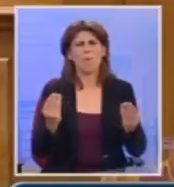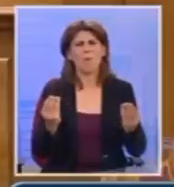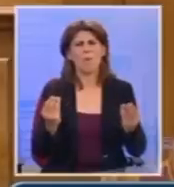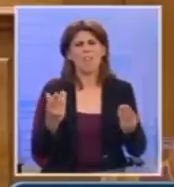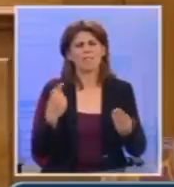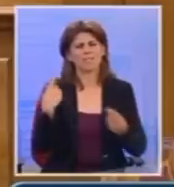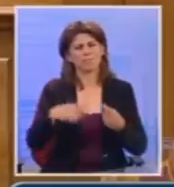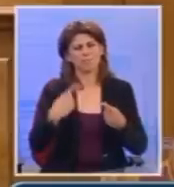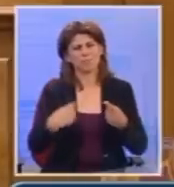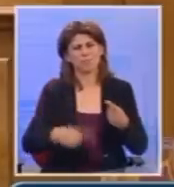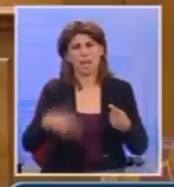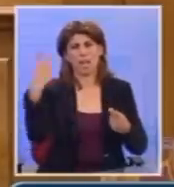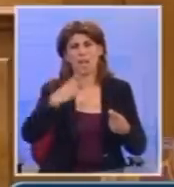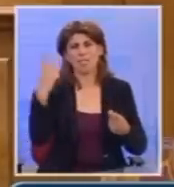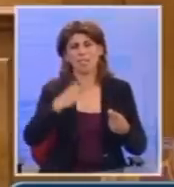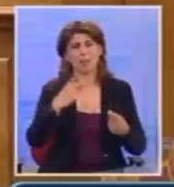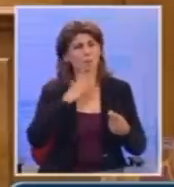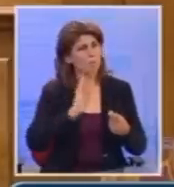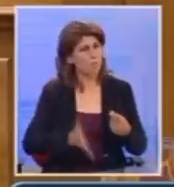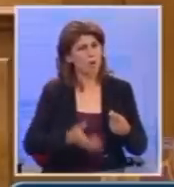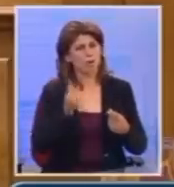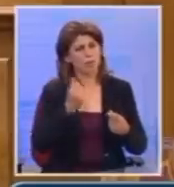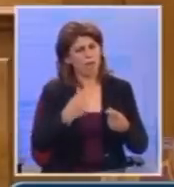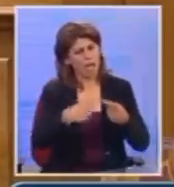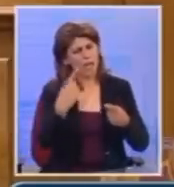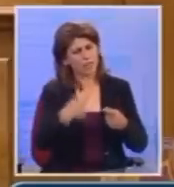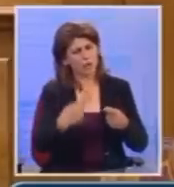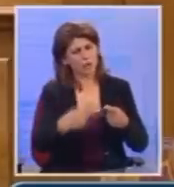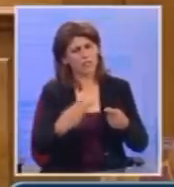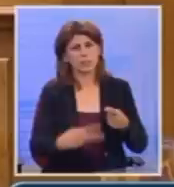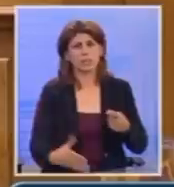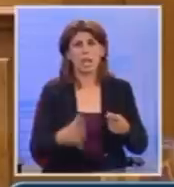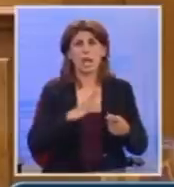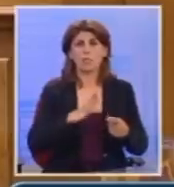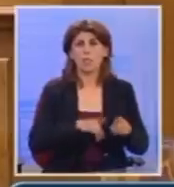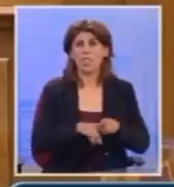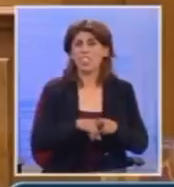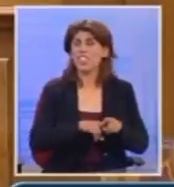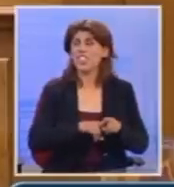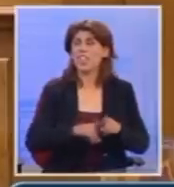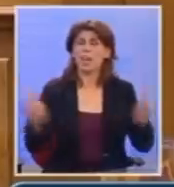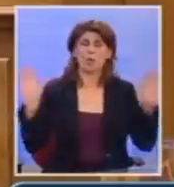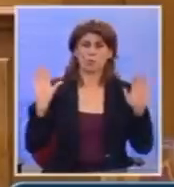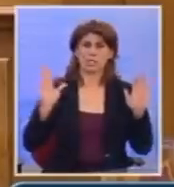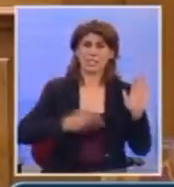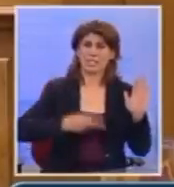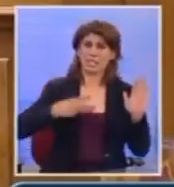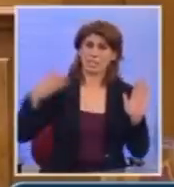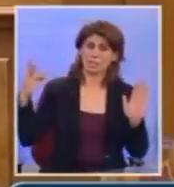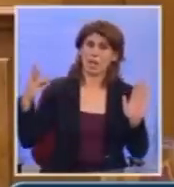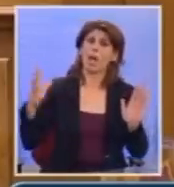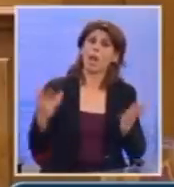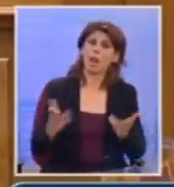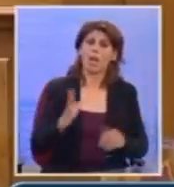καταγγελίες, θα μπορούσα και να σας απαριθμίσω, από ανθρώπους που δεν έχουν σχέση με τον ΣΥΡΙΖΑ, ανθρώπους όμως που